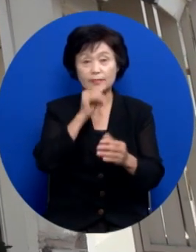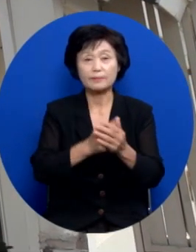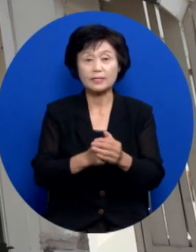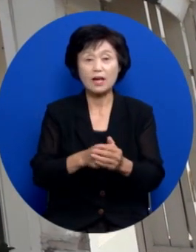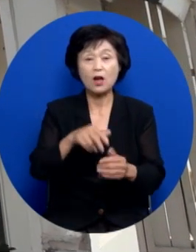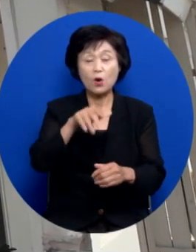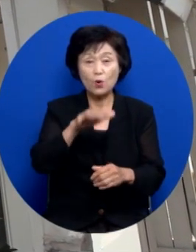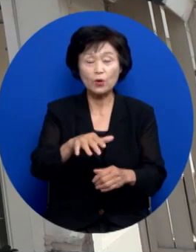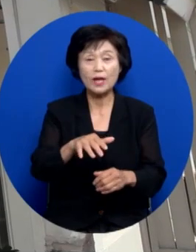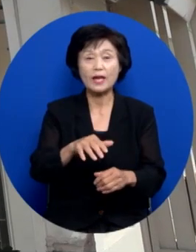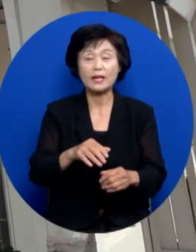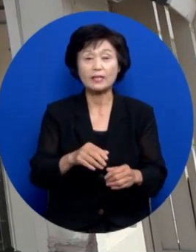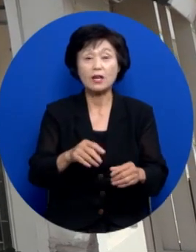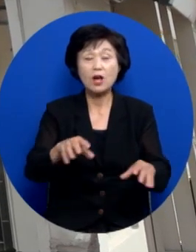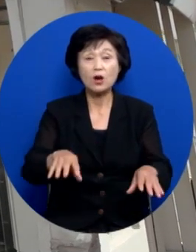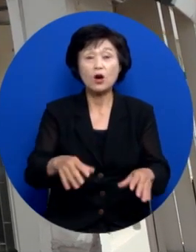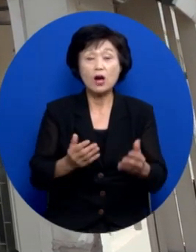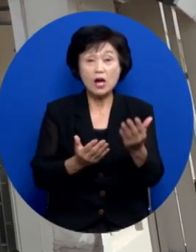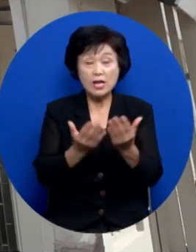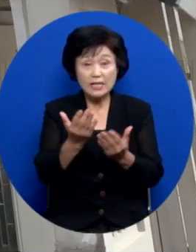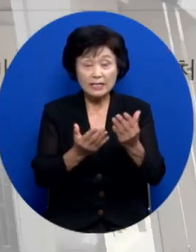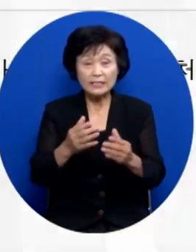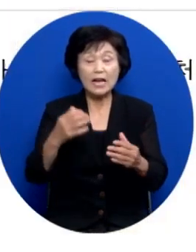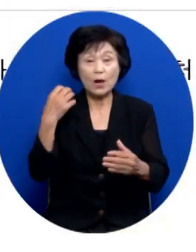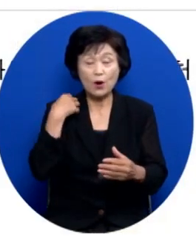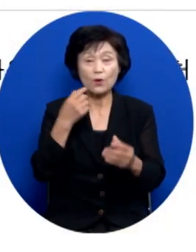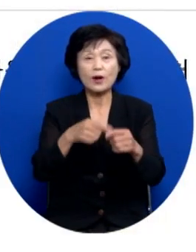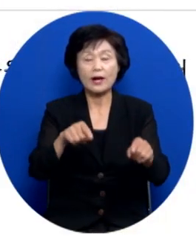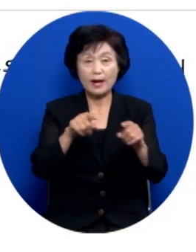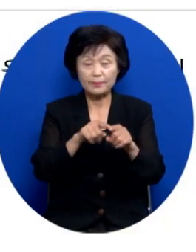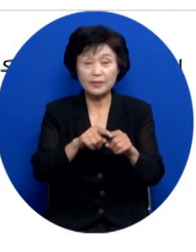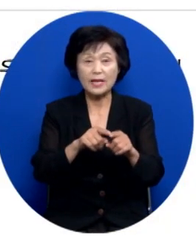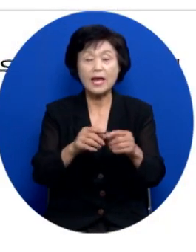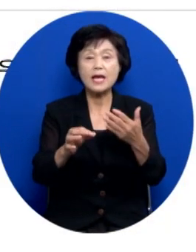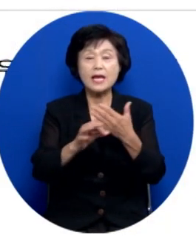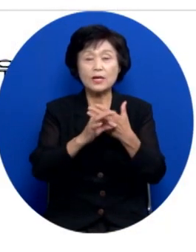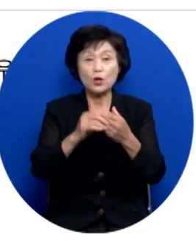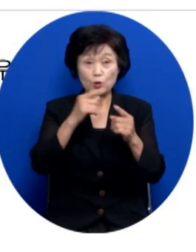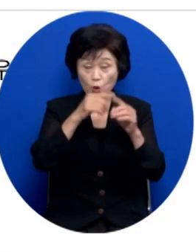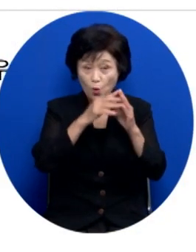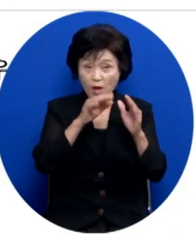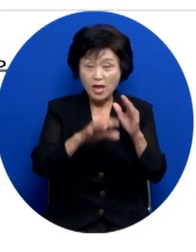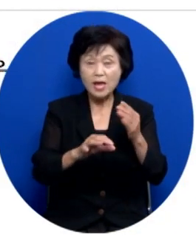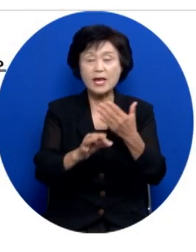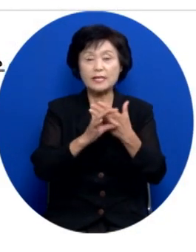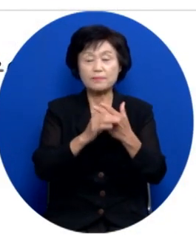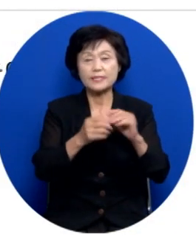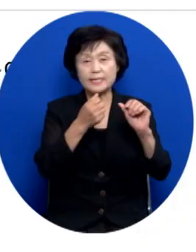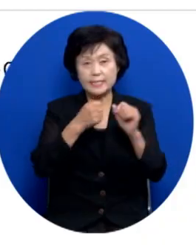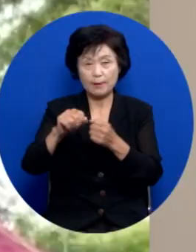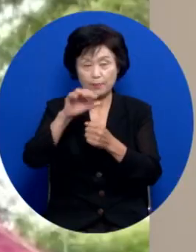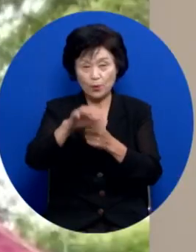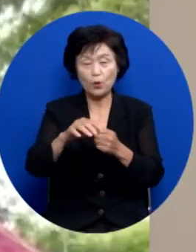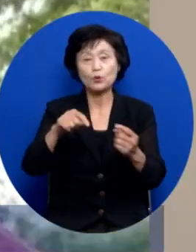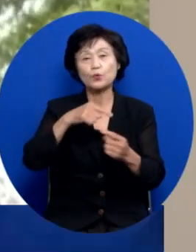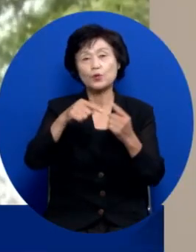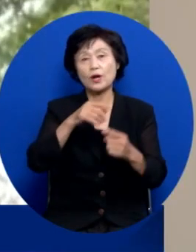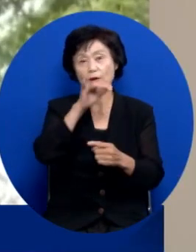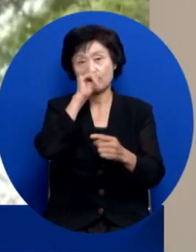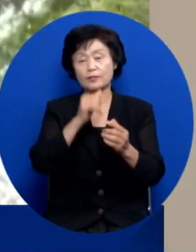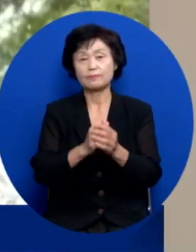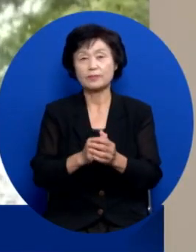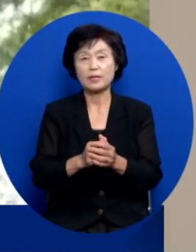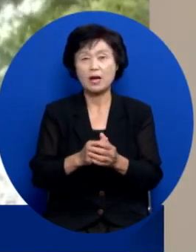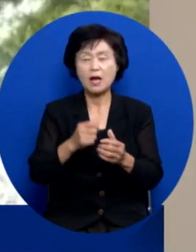호놀룰루 총영사관과 협력해 교회 공간을 공식 임시 대피소로 운영하고 있습니다. 이미 여러